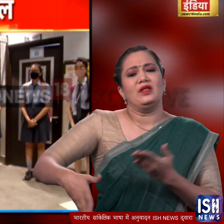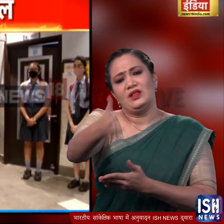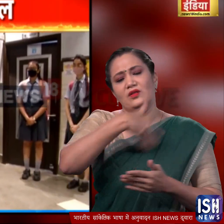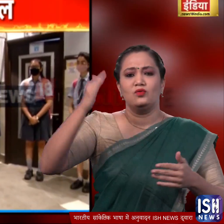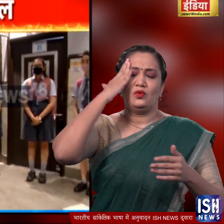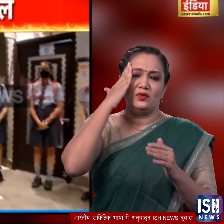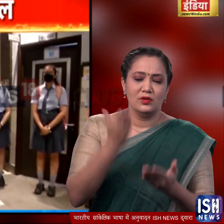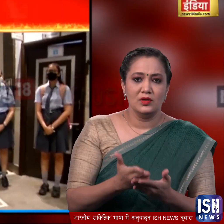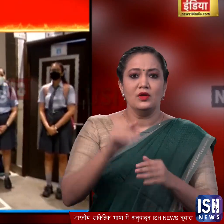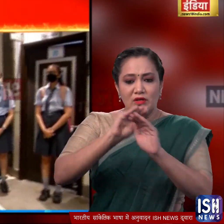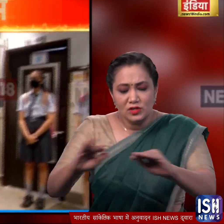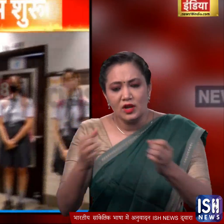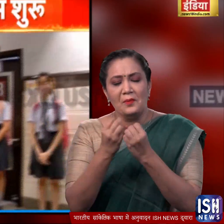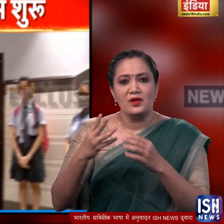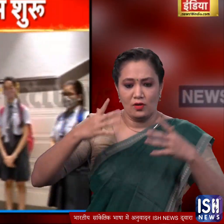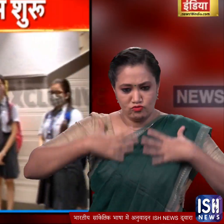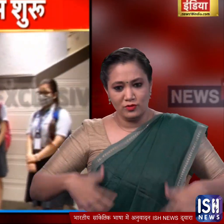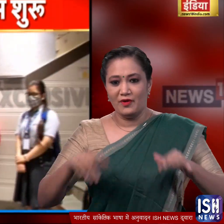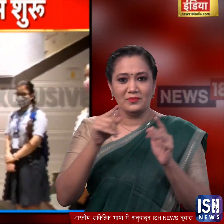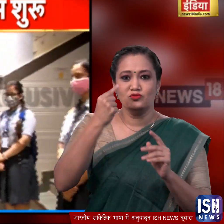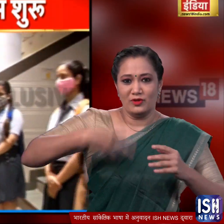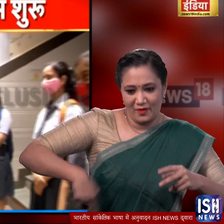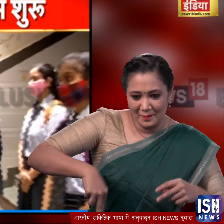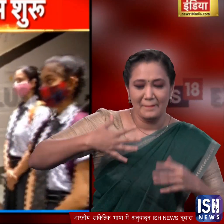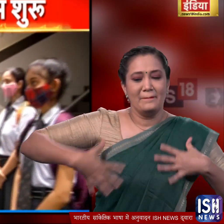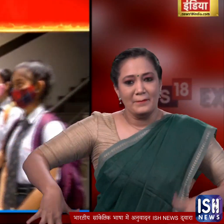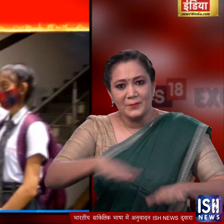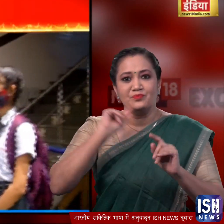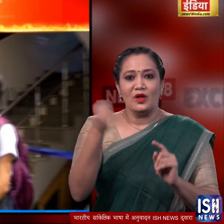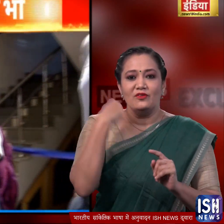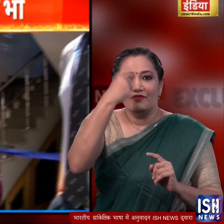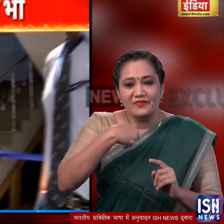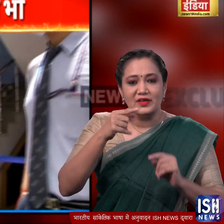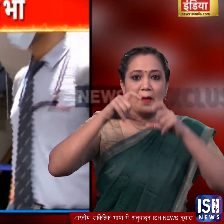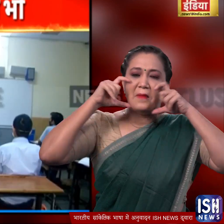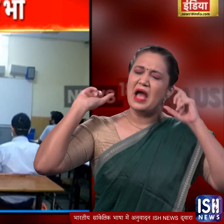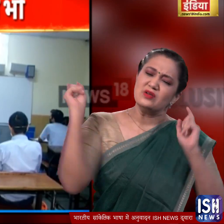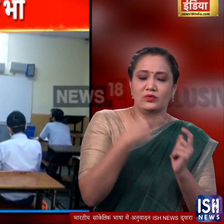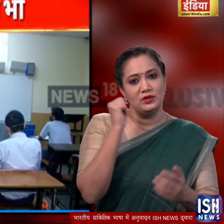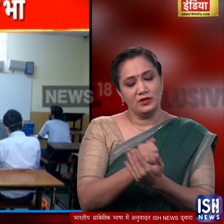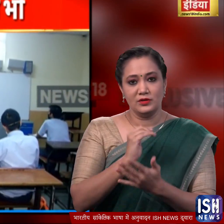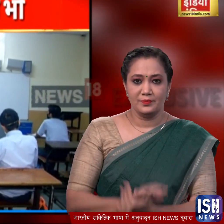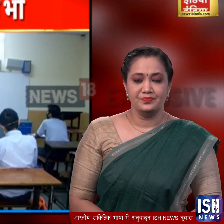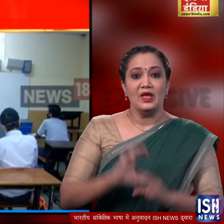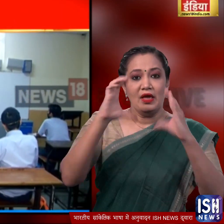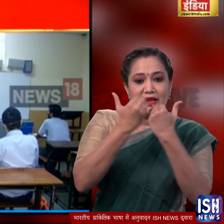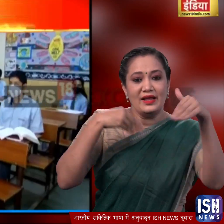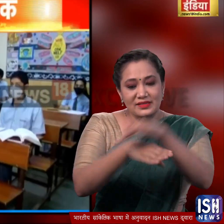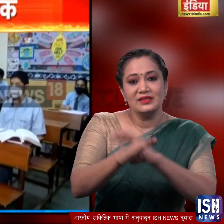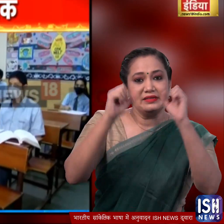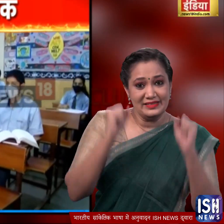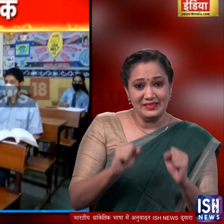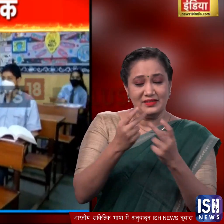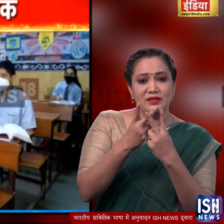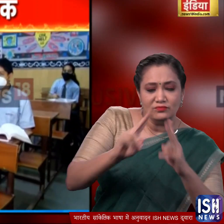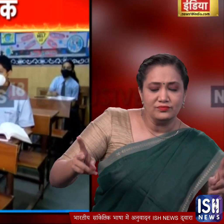लिए भी। बच्चे आपको दिख रहे हैं प्रॉपर यूनिफॉर्म में नजर आ रहे हैं, हर किसी के चेहरे पर मास्क लगा है। स्कूल के क्लासरूम में बच्चों को इस